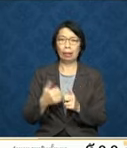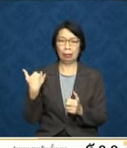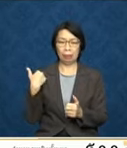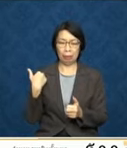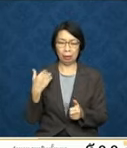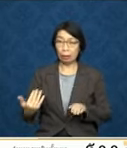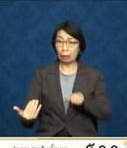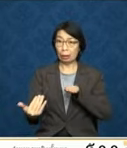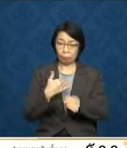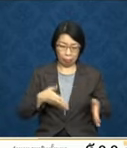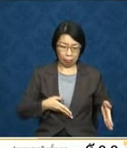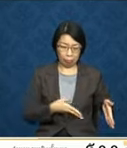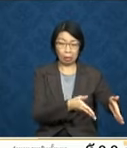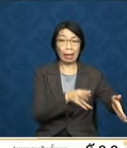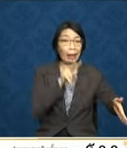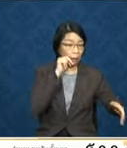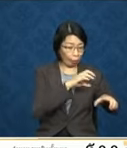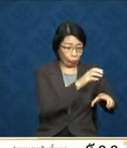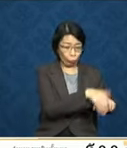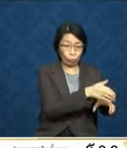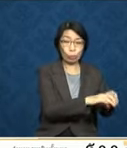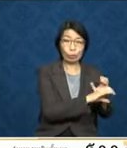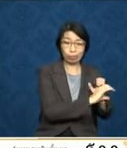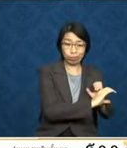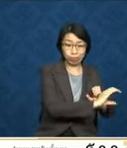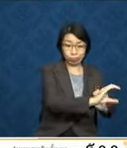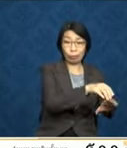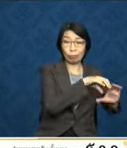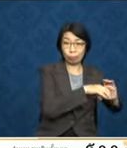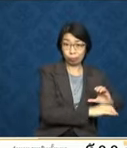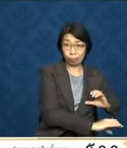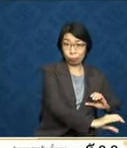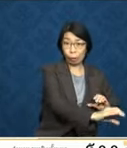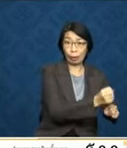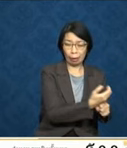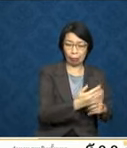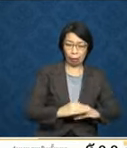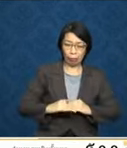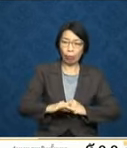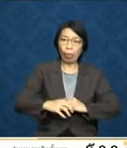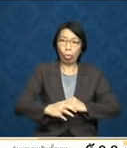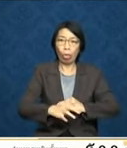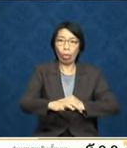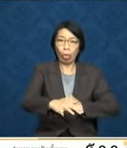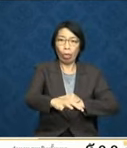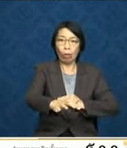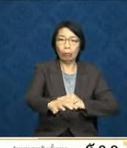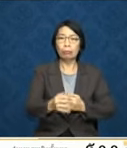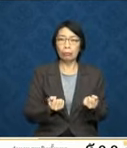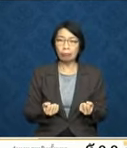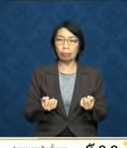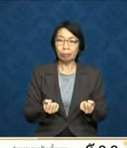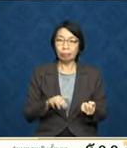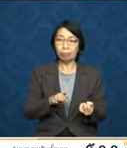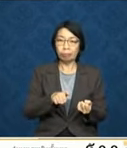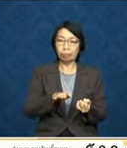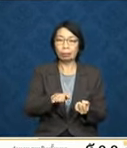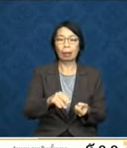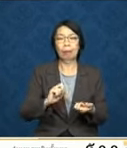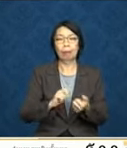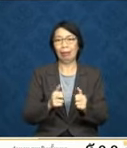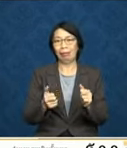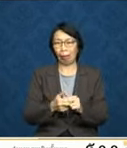ศูนย์กลาง500มิลลิเมตรในพื้นที่ดังกล่าวลักษณะถนนเป็นหลุมบ่อและมีทรุดตัวตลอดเส้นทางจึงอย